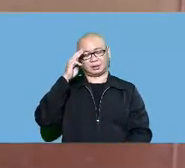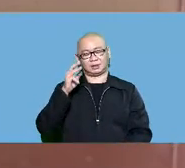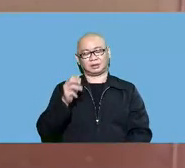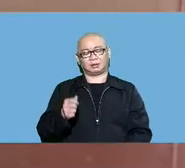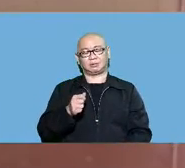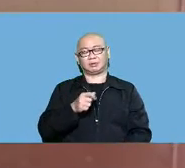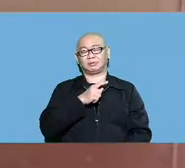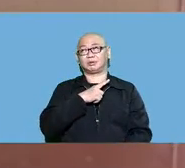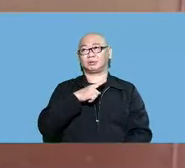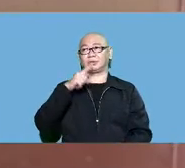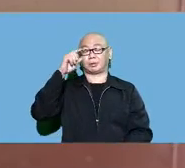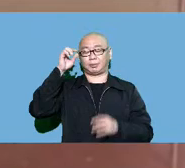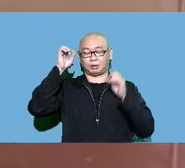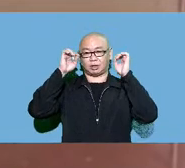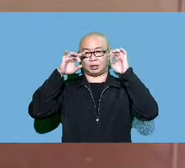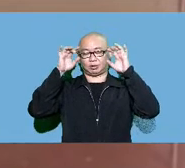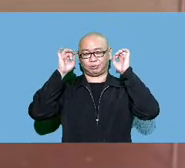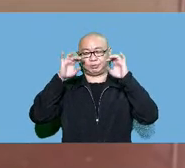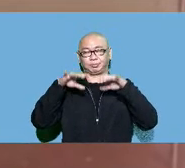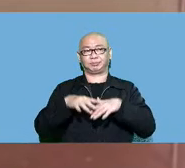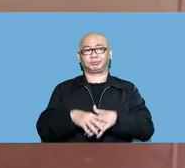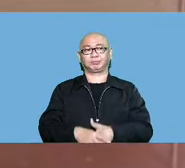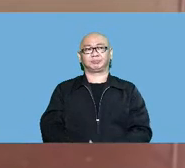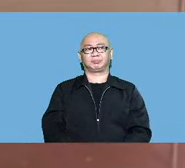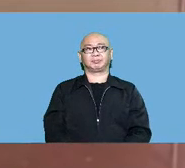Wassalamualaikum warahmatullahi wabarakatuh.